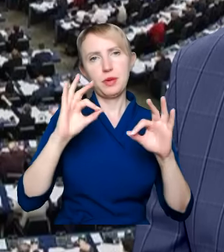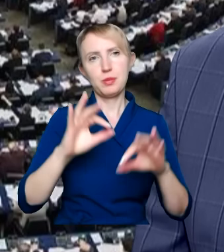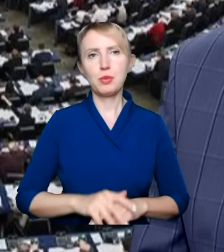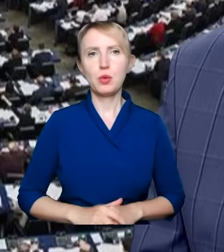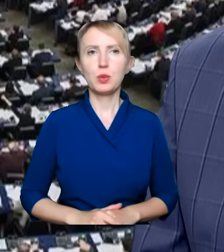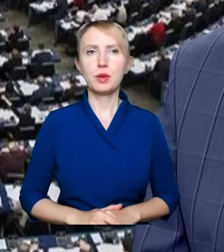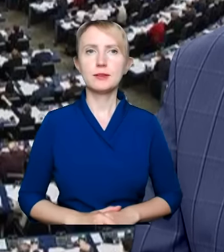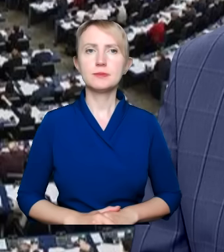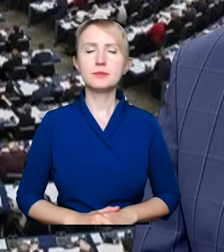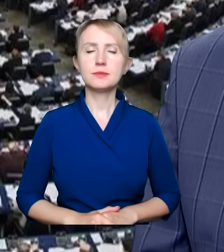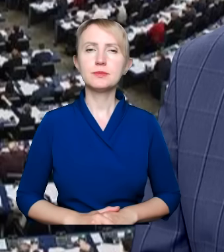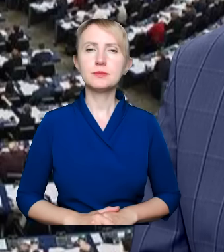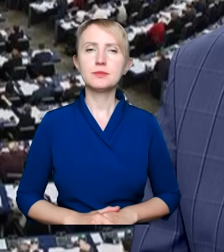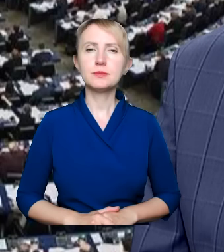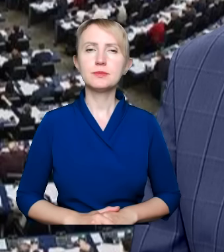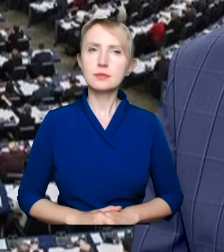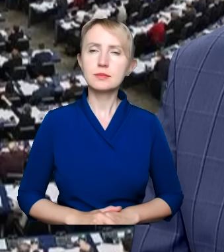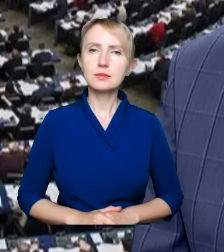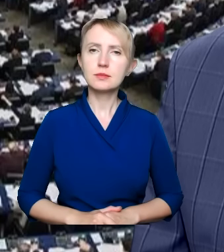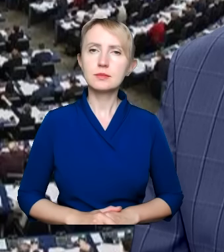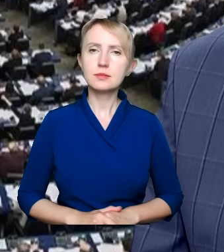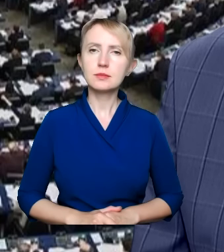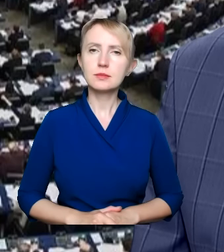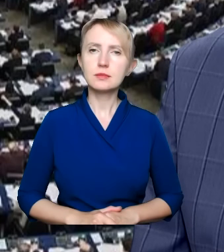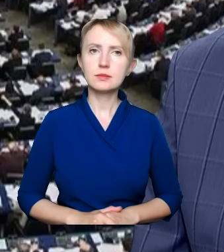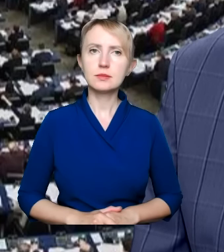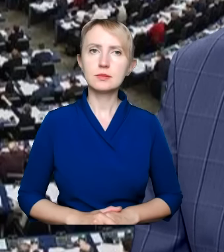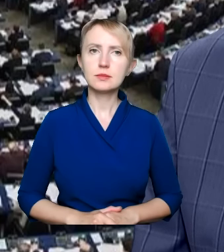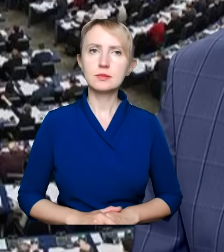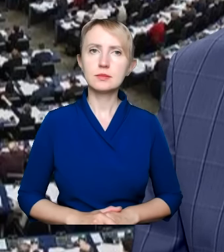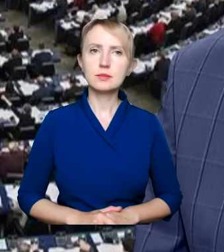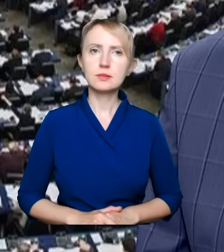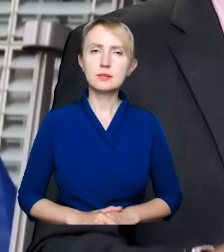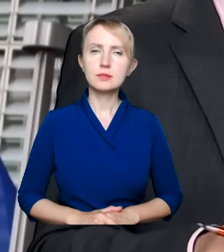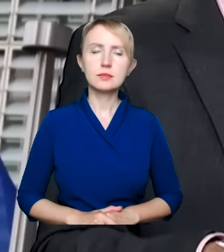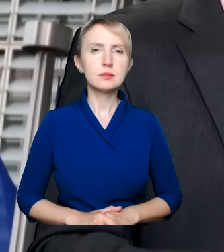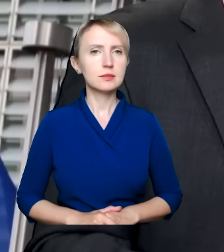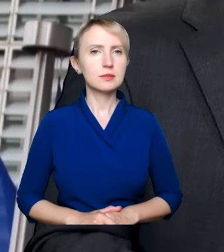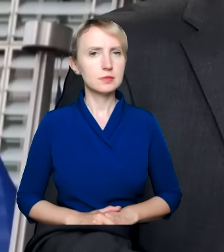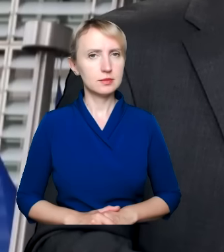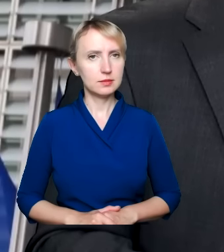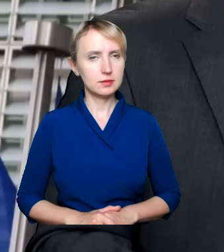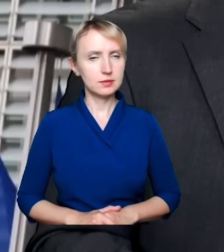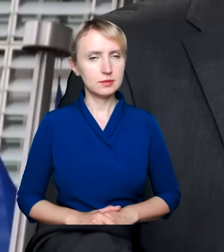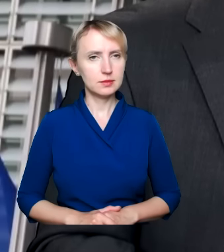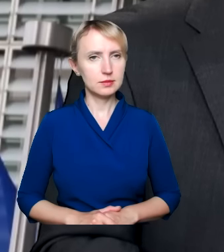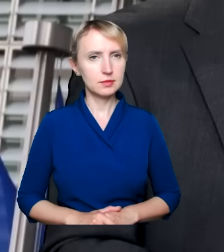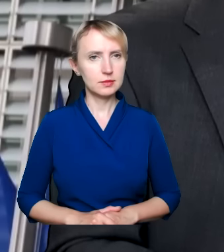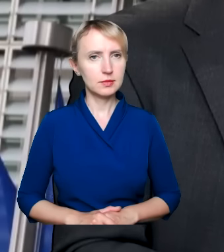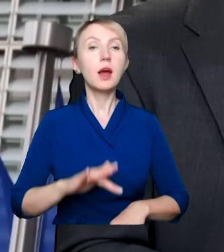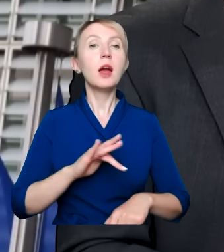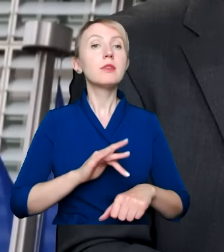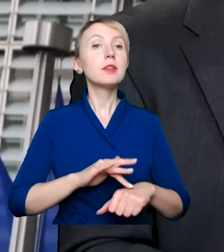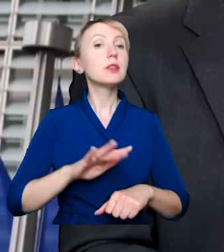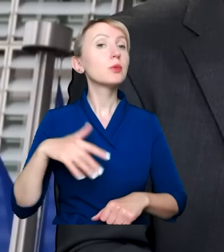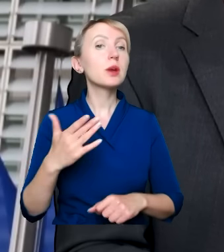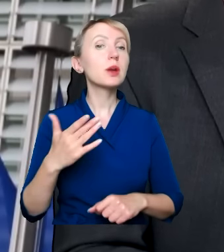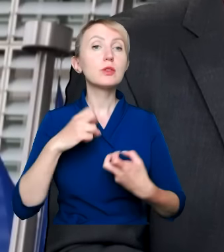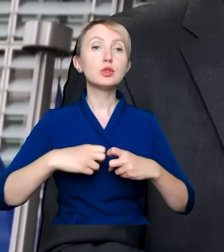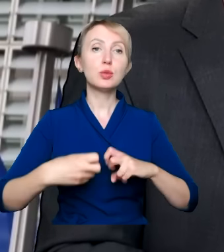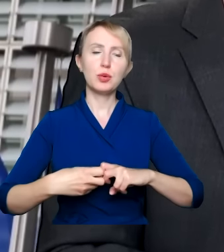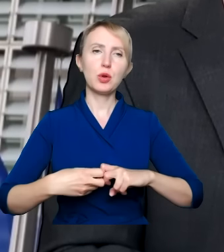te wybory niż prawdopodobnie PiS by tego sobie oczekiwał znowu jest jeśli chodzi o wynik prawicy problem z z